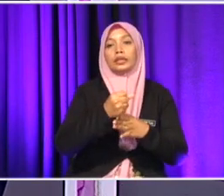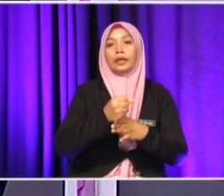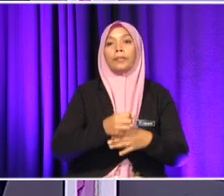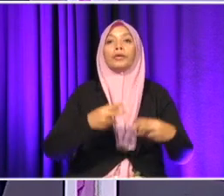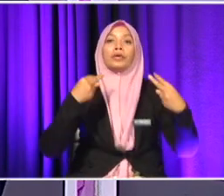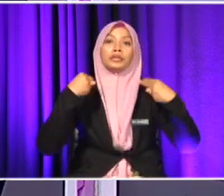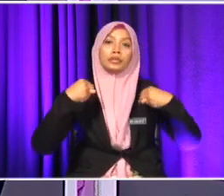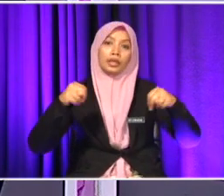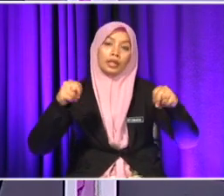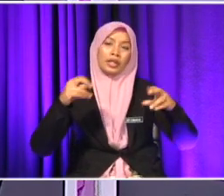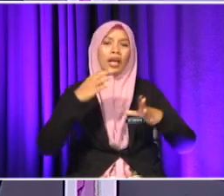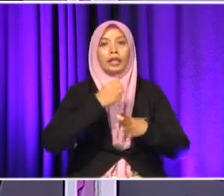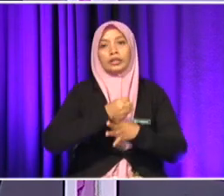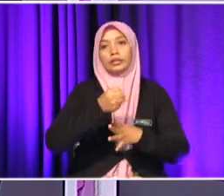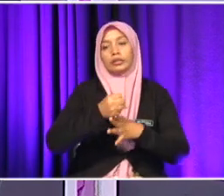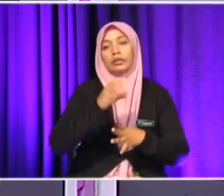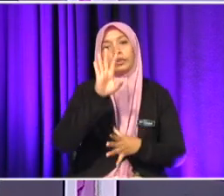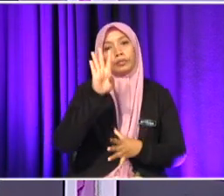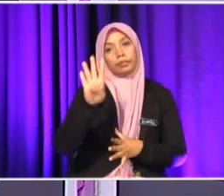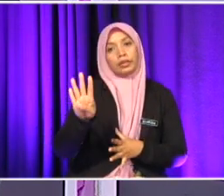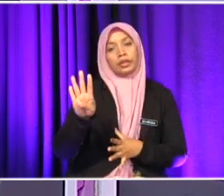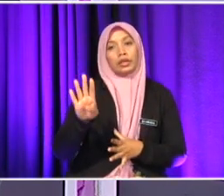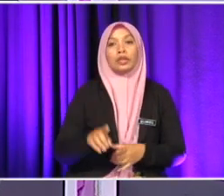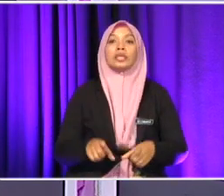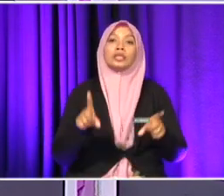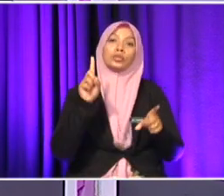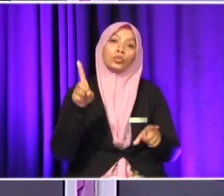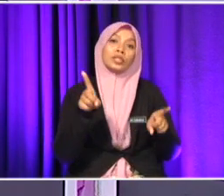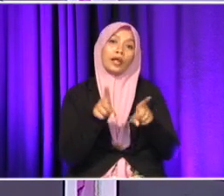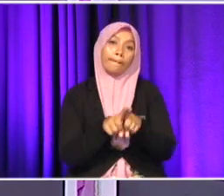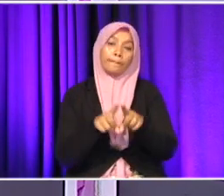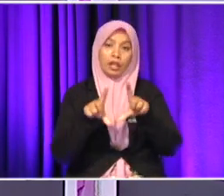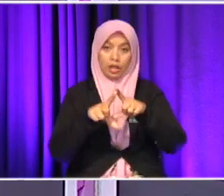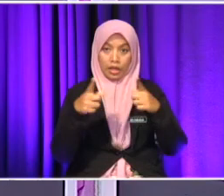semua manusia ataupun keempat itu antara satu sama lain